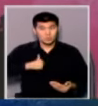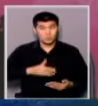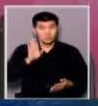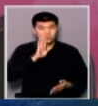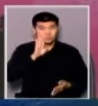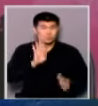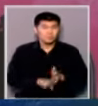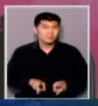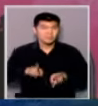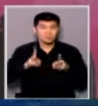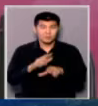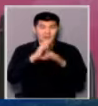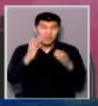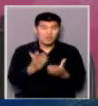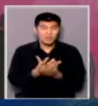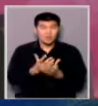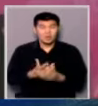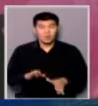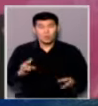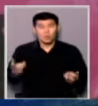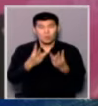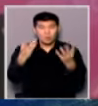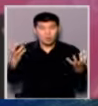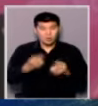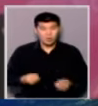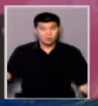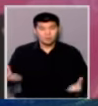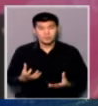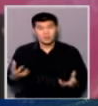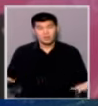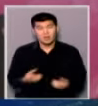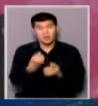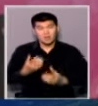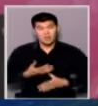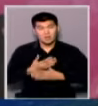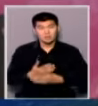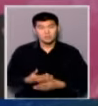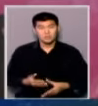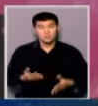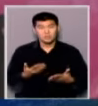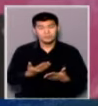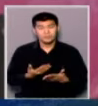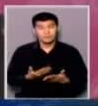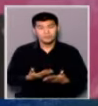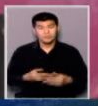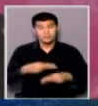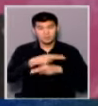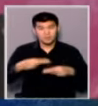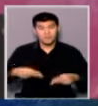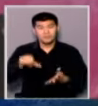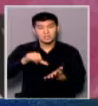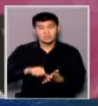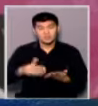су қауіпсіздігін сақтау және де өрт қауіпсіздігін сақтау қазіргі кезде ең актуалды тақырыптарға